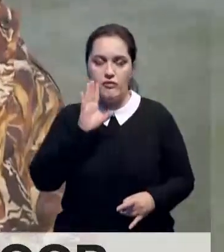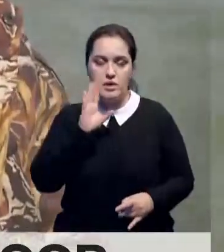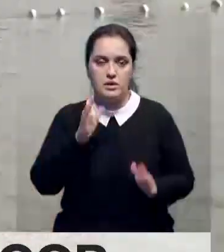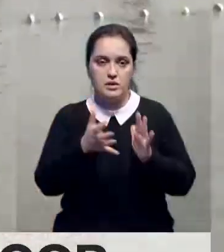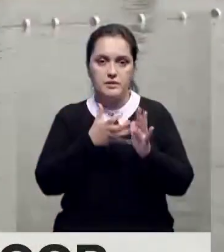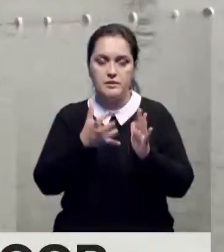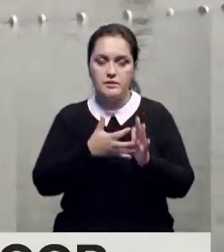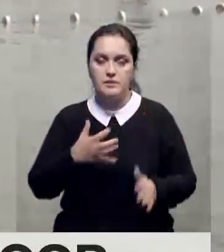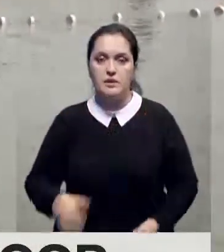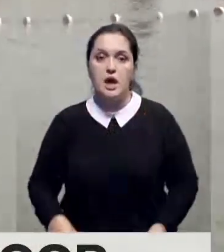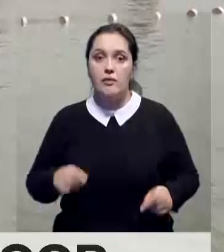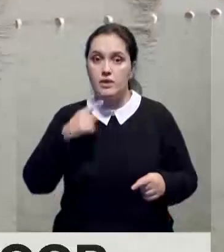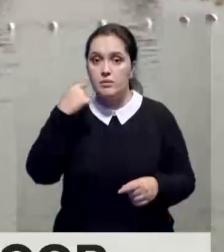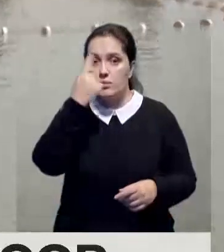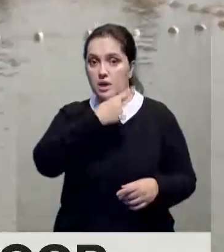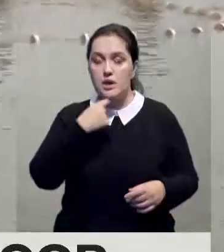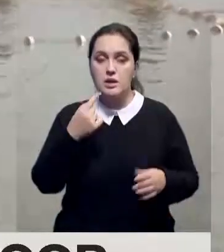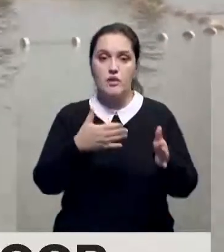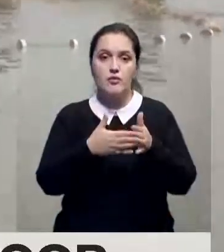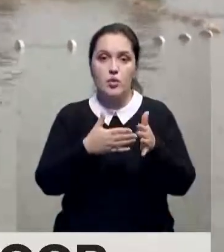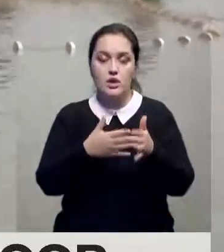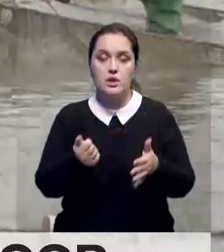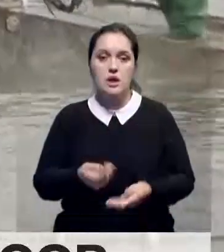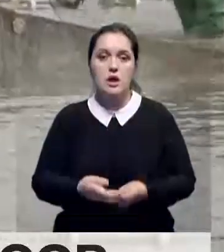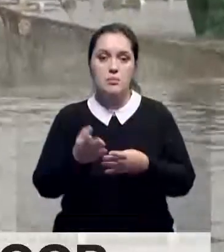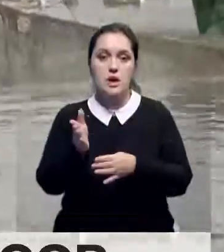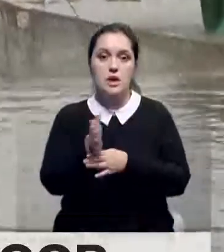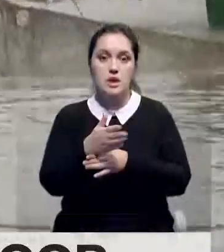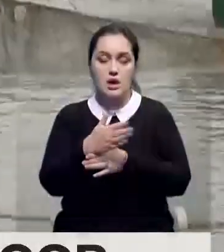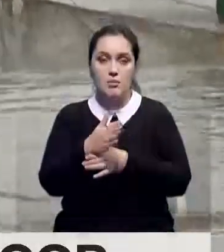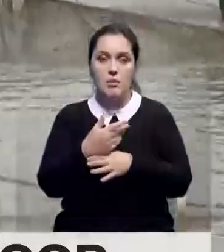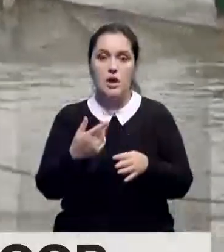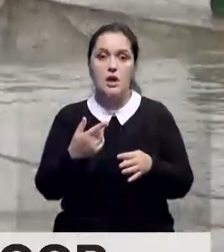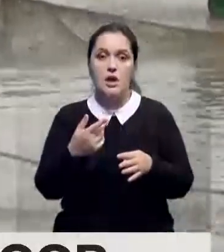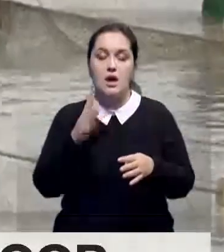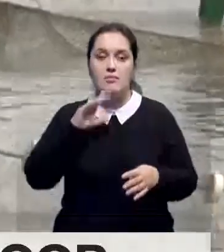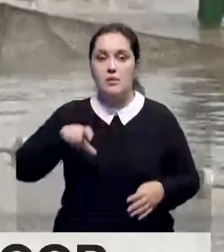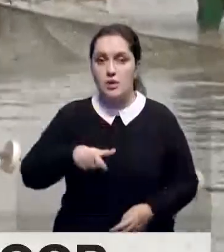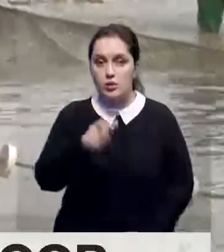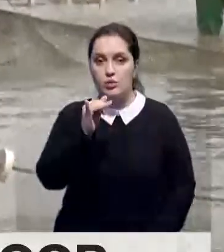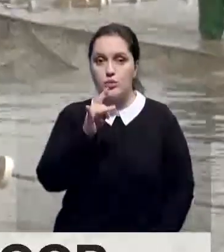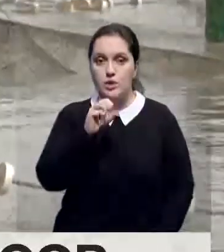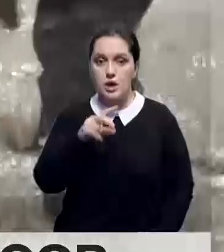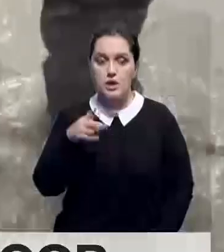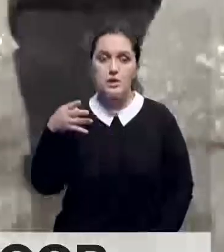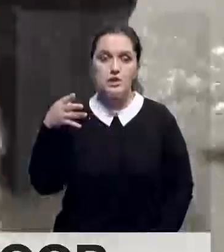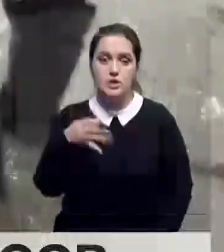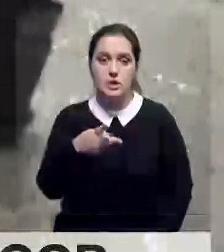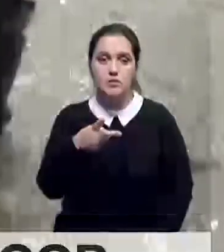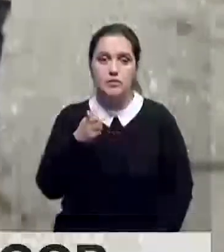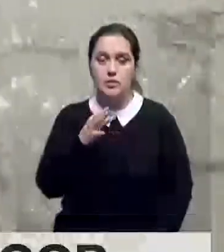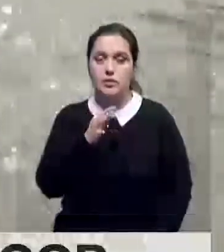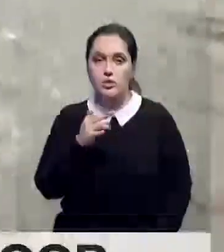нет. В этом году в регионе квоты на вылов рыбы в осенний период установлены. На реке Урал 4200 тонн,